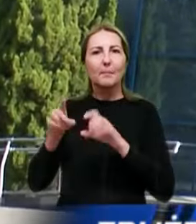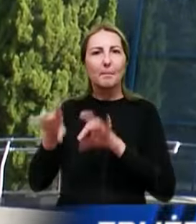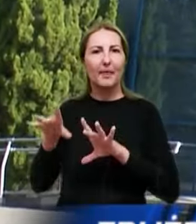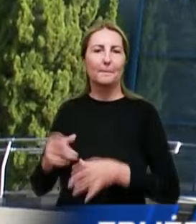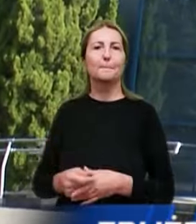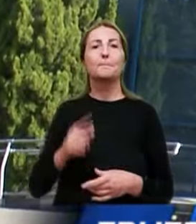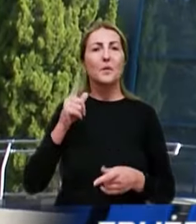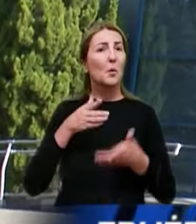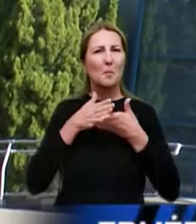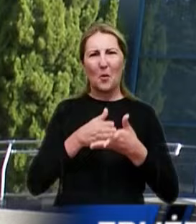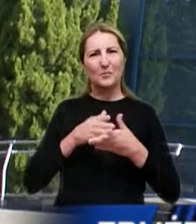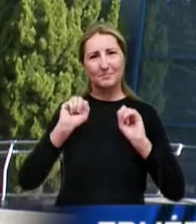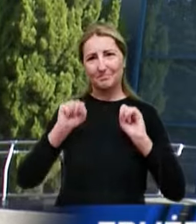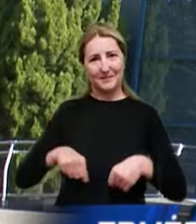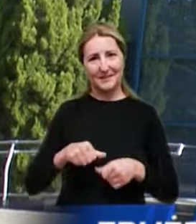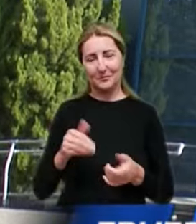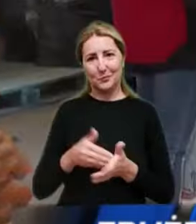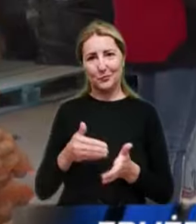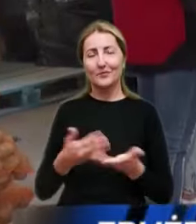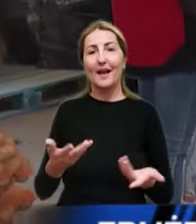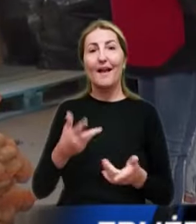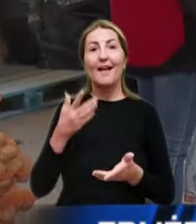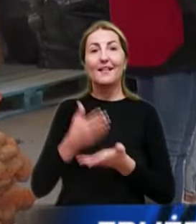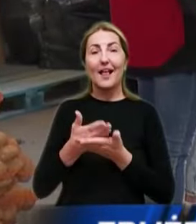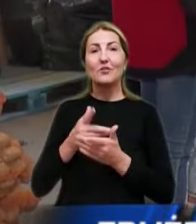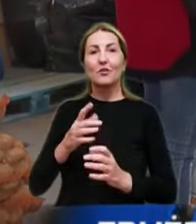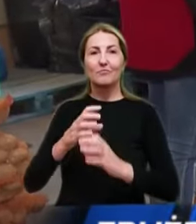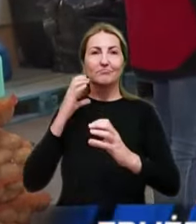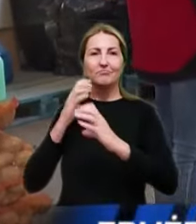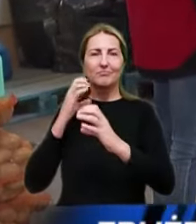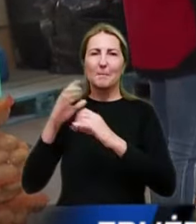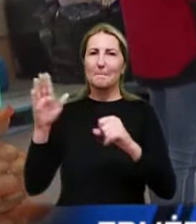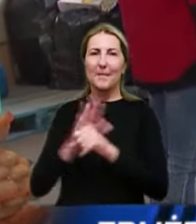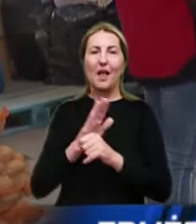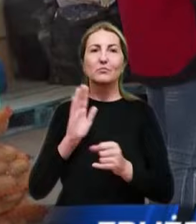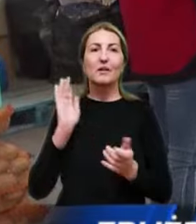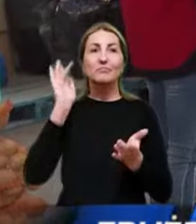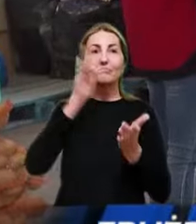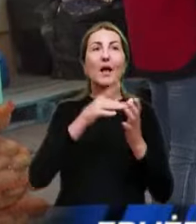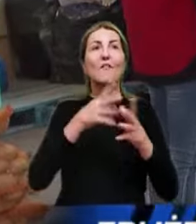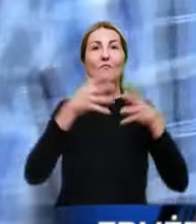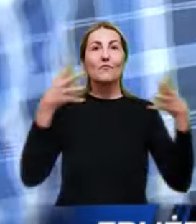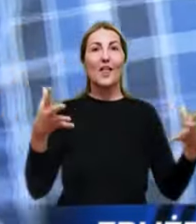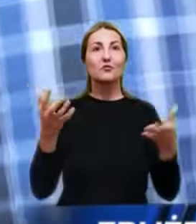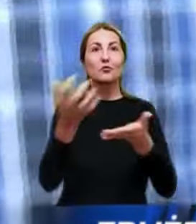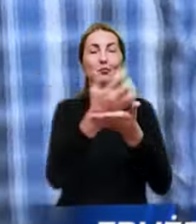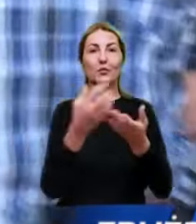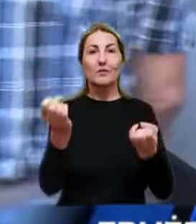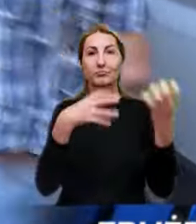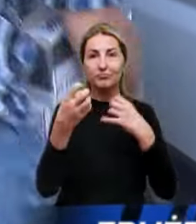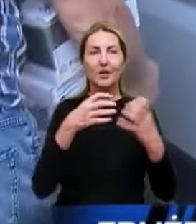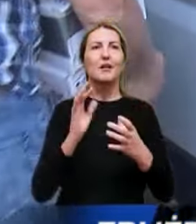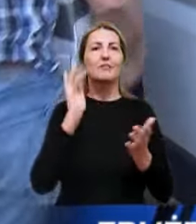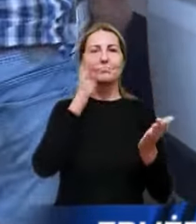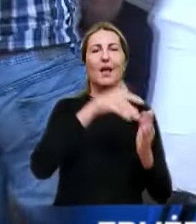zaraz, dlatego kolejne busy wypełnione po brzegi darami wyjeżdżają najpierw do większych punktów zbiórek, a później na południe Polski. Gdzie